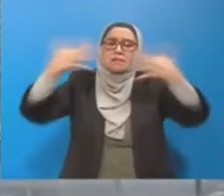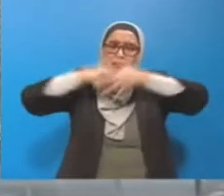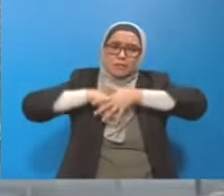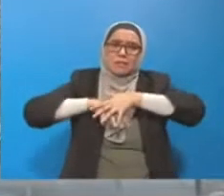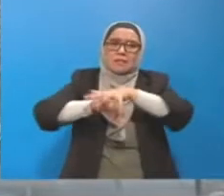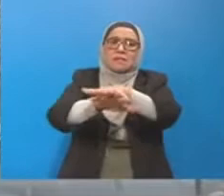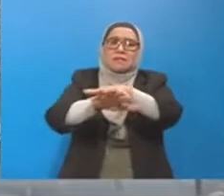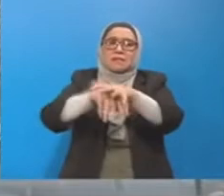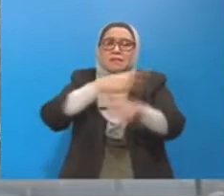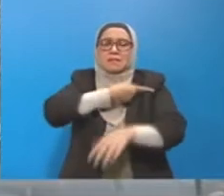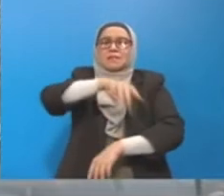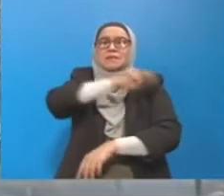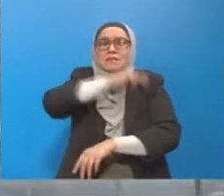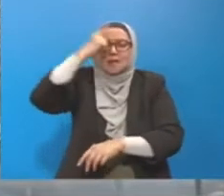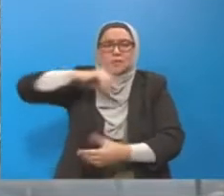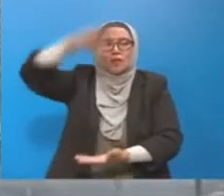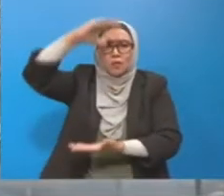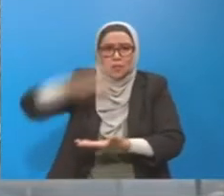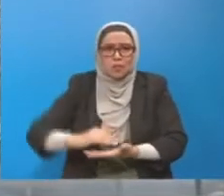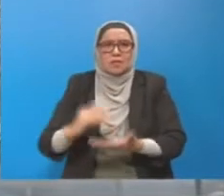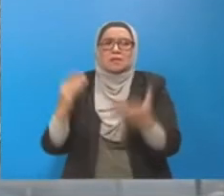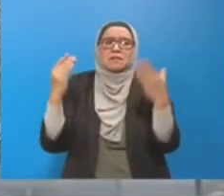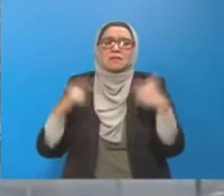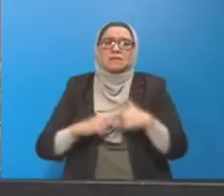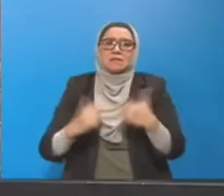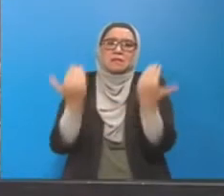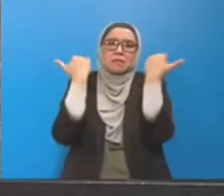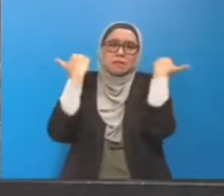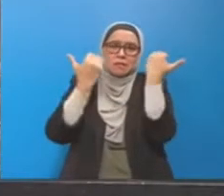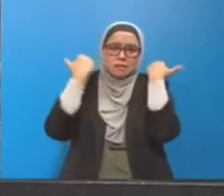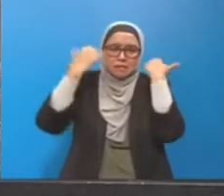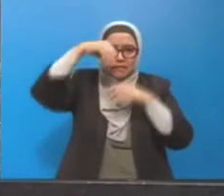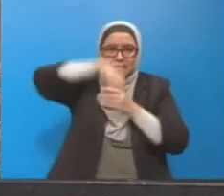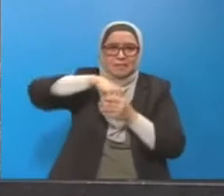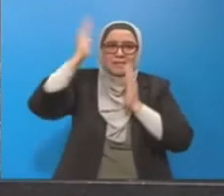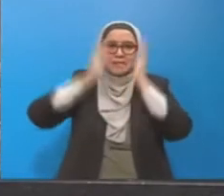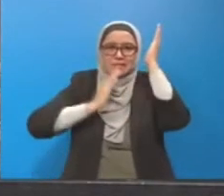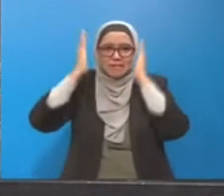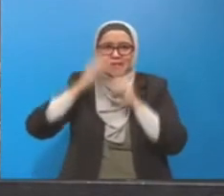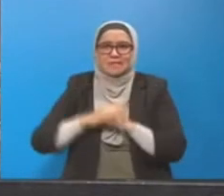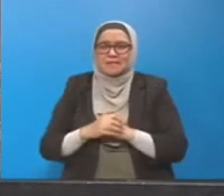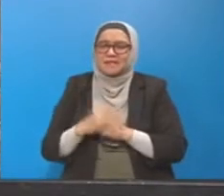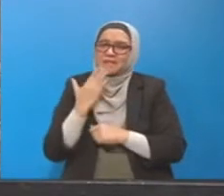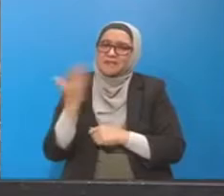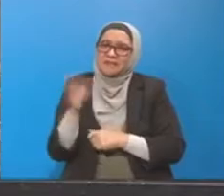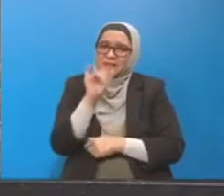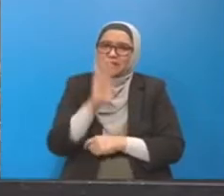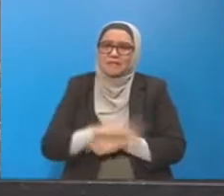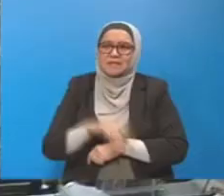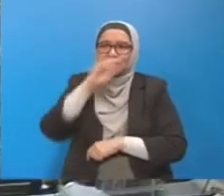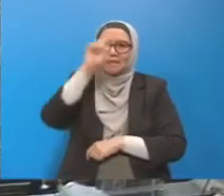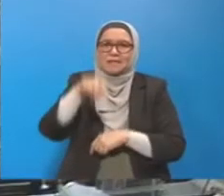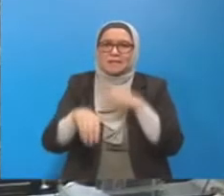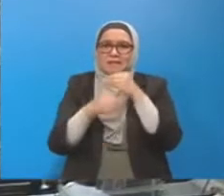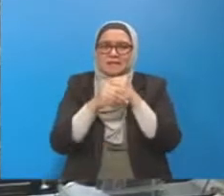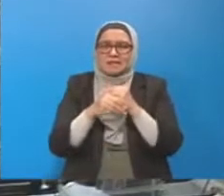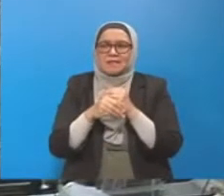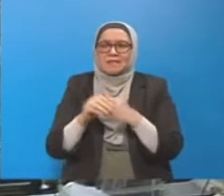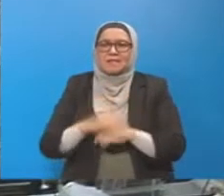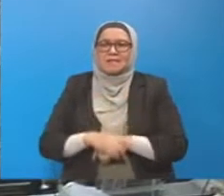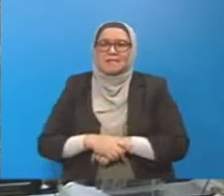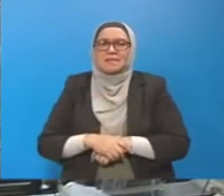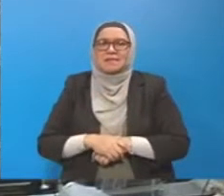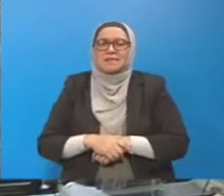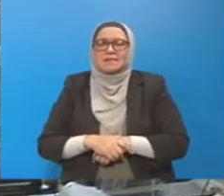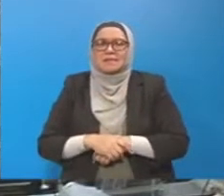penganggurannya alami Zaskia Terima kasih ya betul saya Mama seorang tambahan Tama bersih 1E petua dan